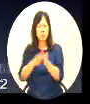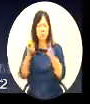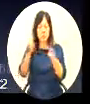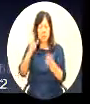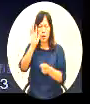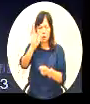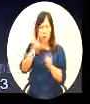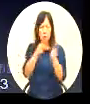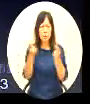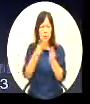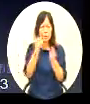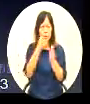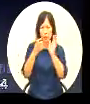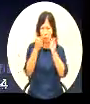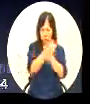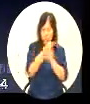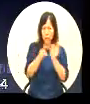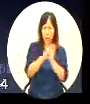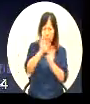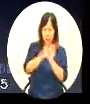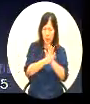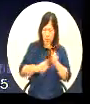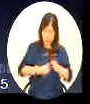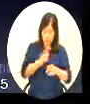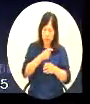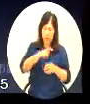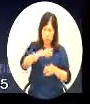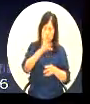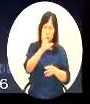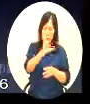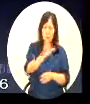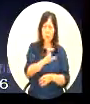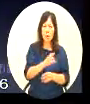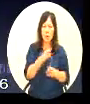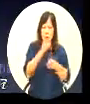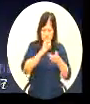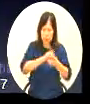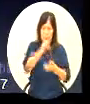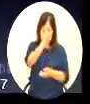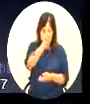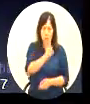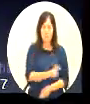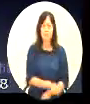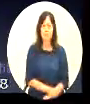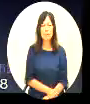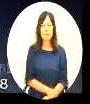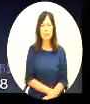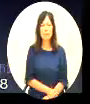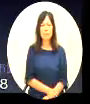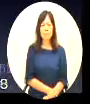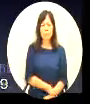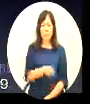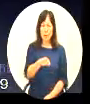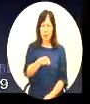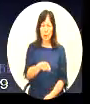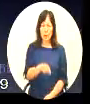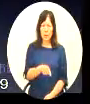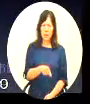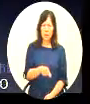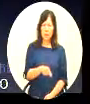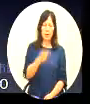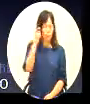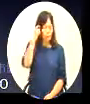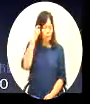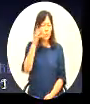个象征性的，而且是实际上可以去使用的，至少要有一间。好，那这个部分我想我也特别